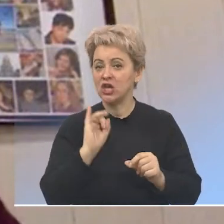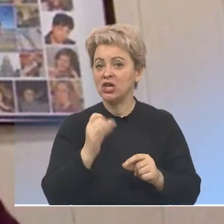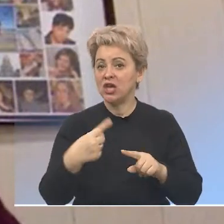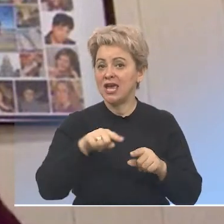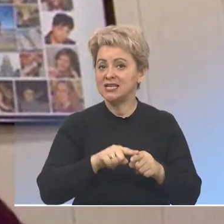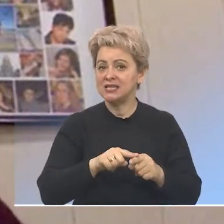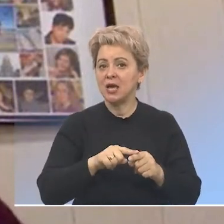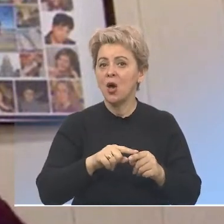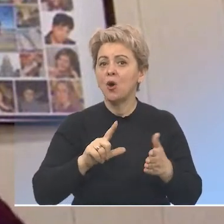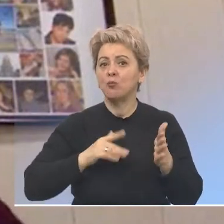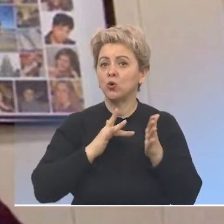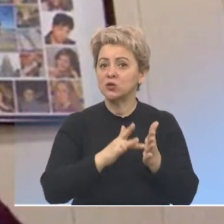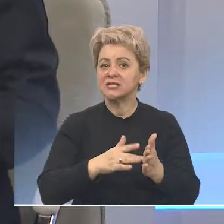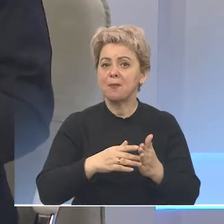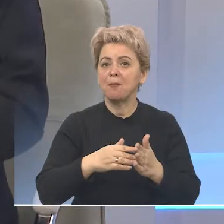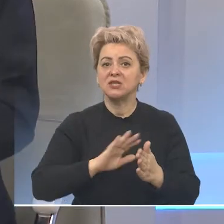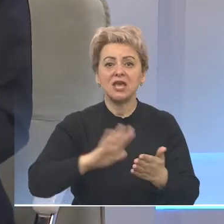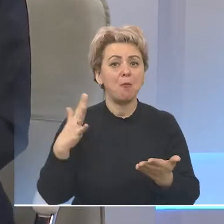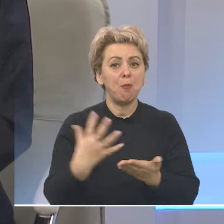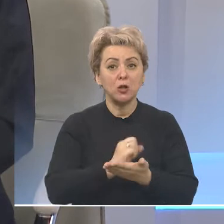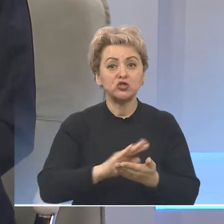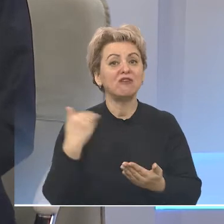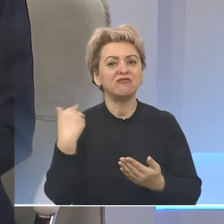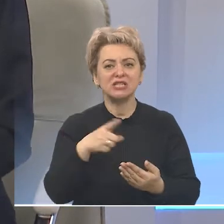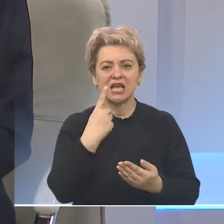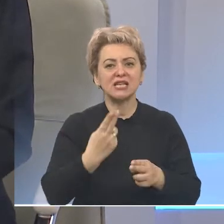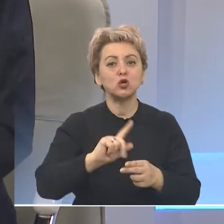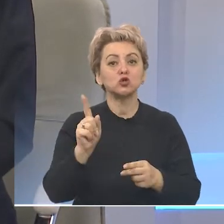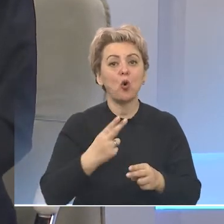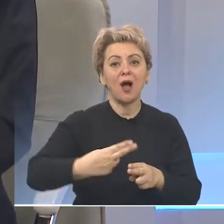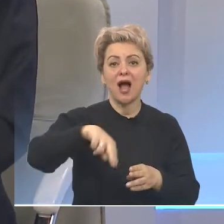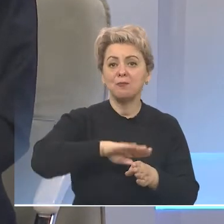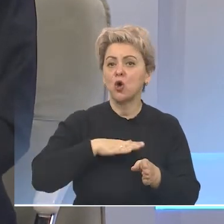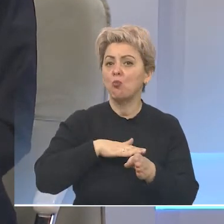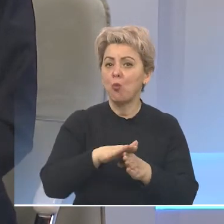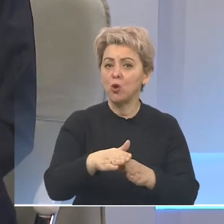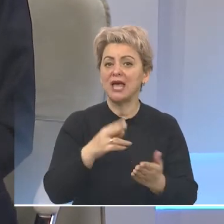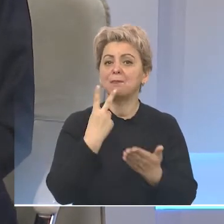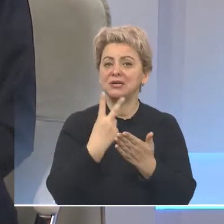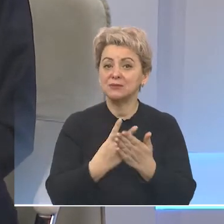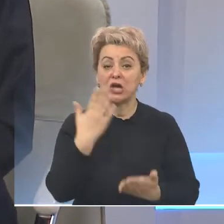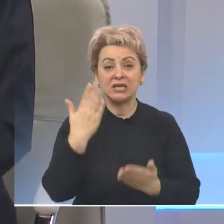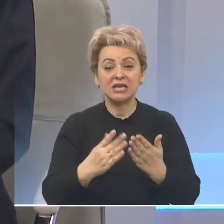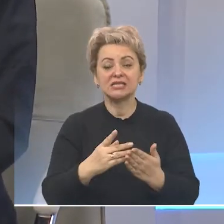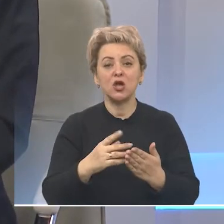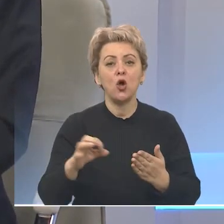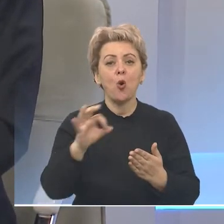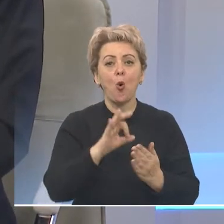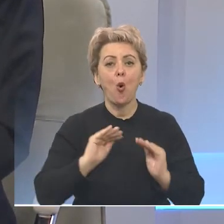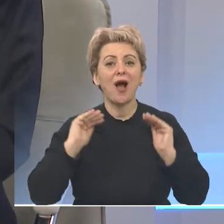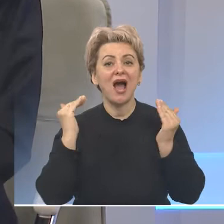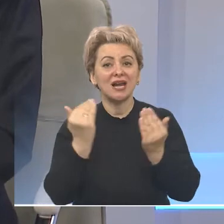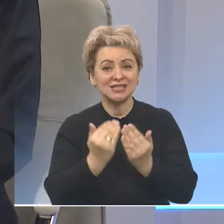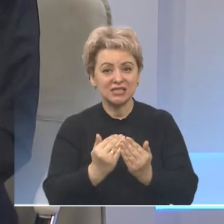и эти поездки сорвались. Вы сказали, что компенсация полная предусмотрена, если речь идет